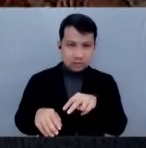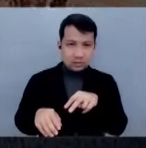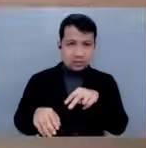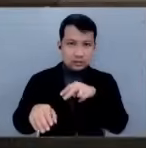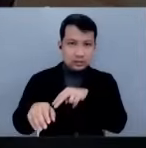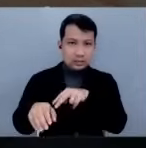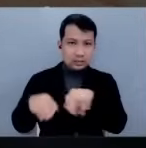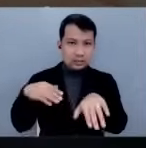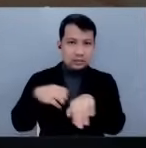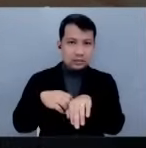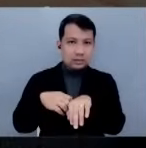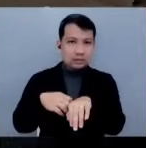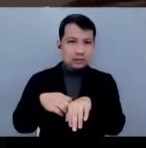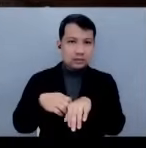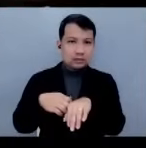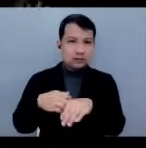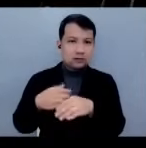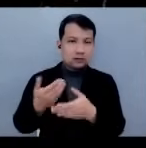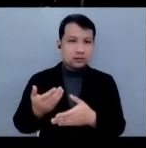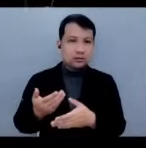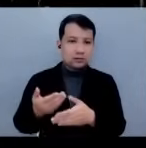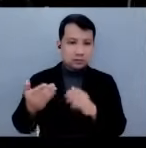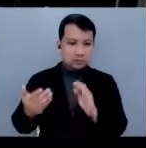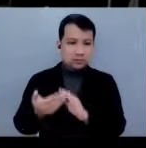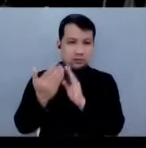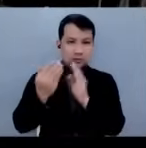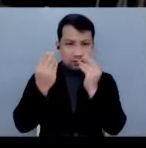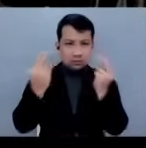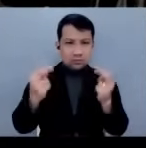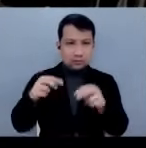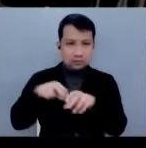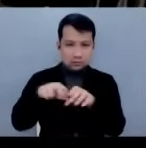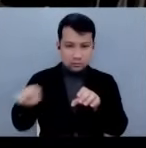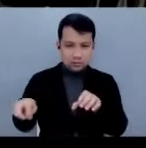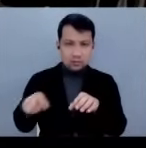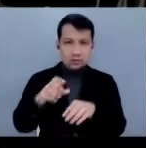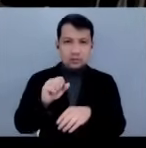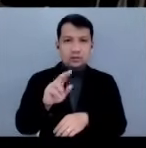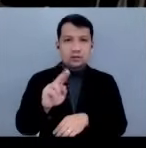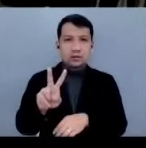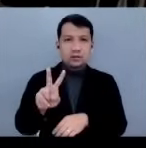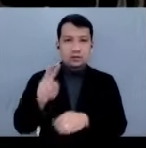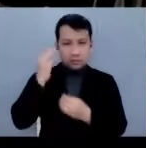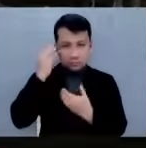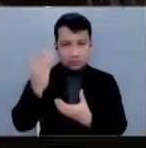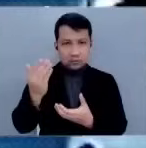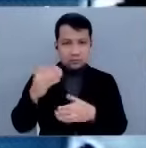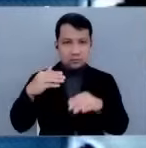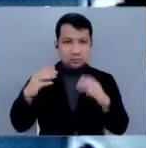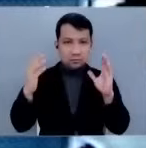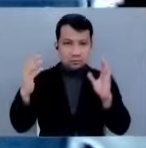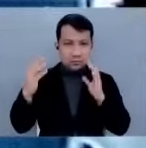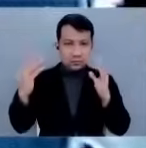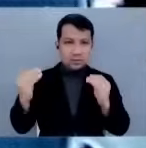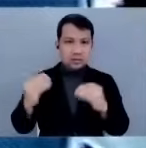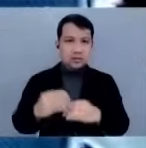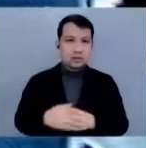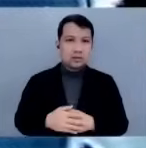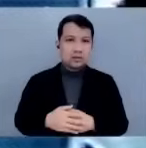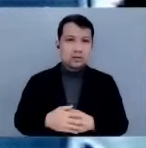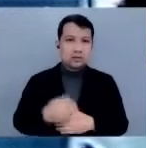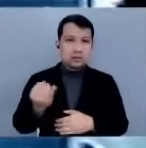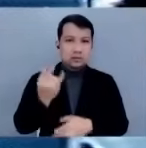sasakyan. Lumabas din naman ang nagmamaneho ng SUV at nag-usap ang dalawa. Ilang sandali